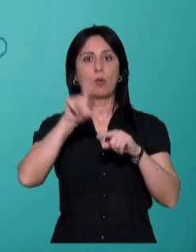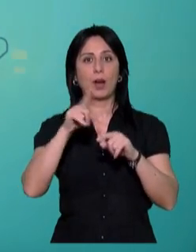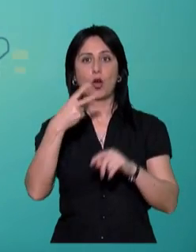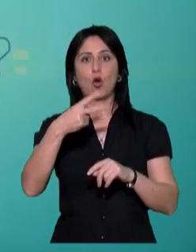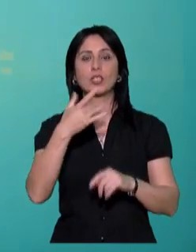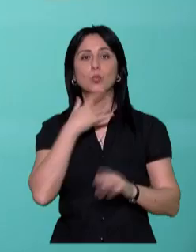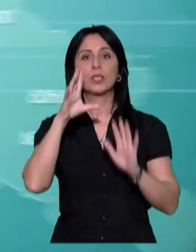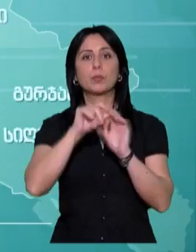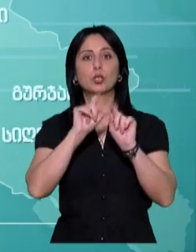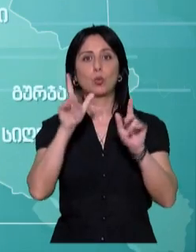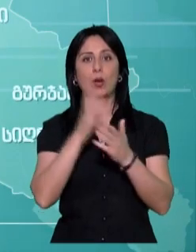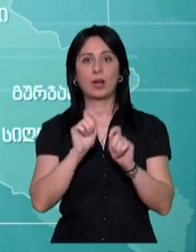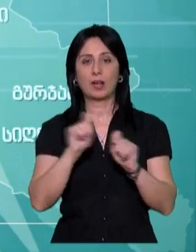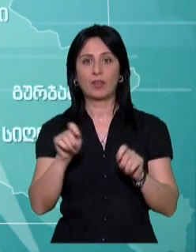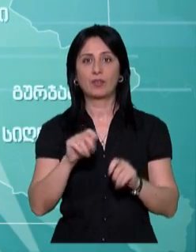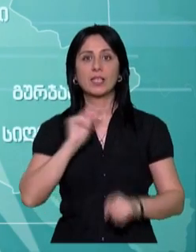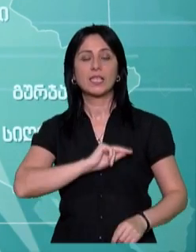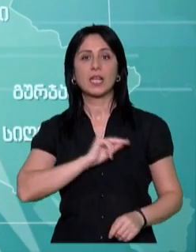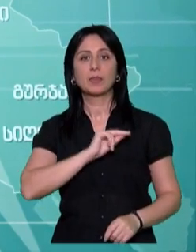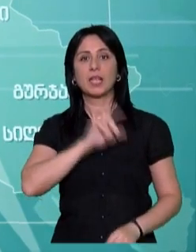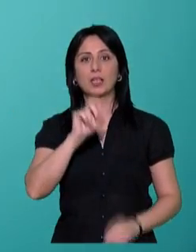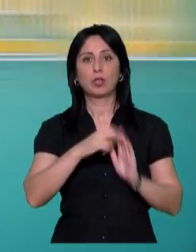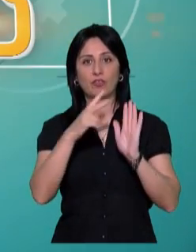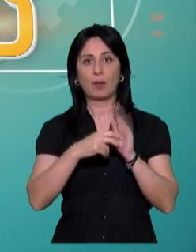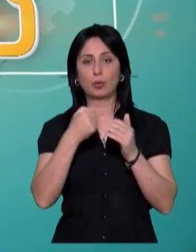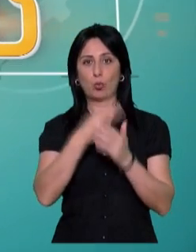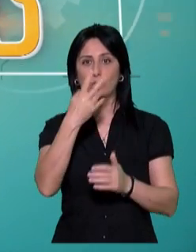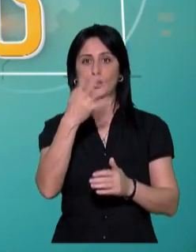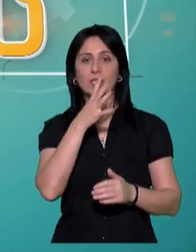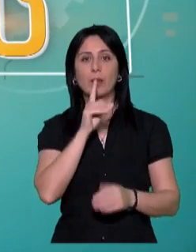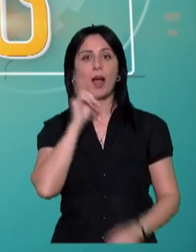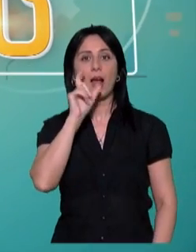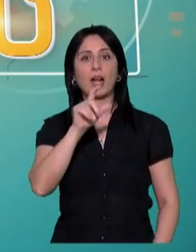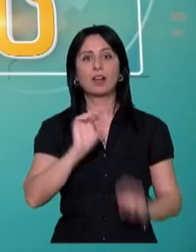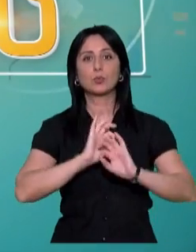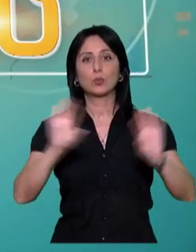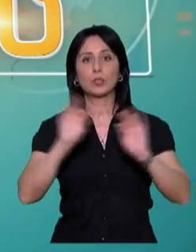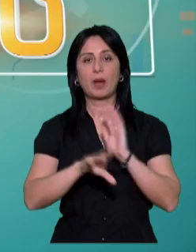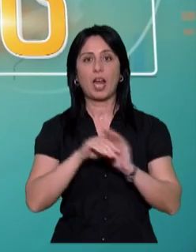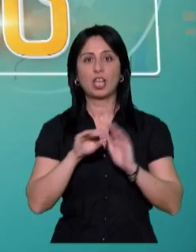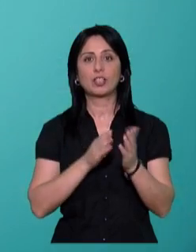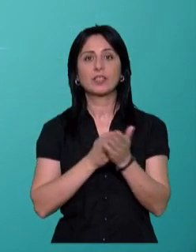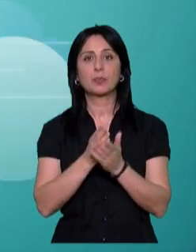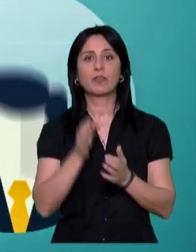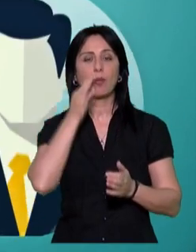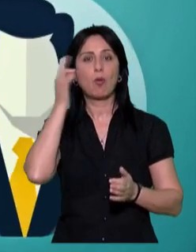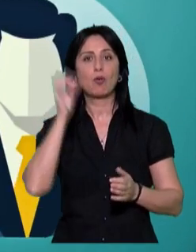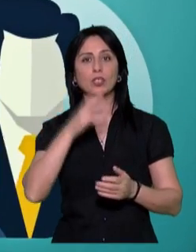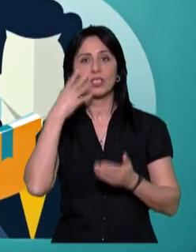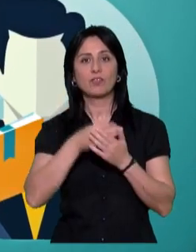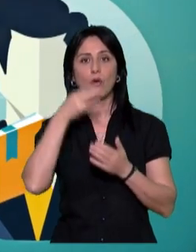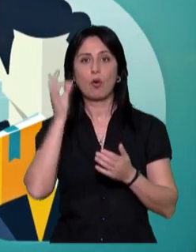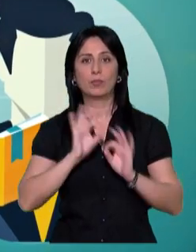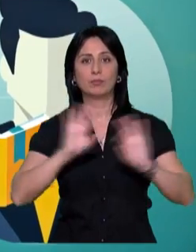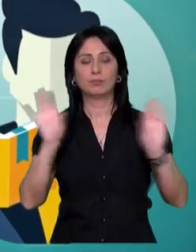qat artaraq artıq 20 bələdiyyədə açıldı. Bizim işçilər seçki sahəsində topladıkları təcrübələr və professional biliklərini 18-dən